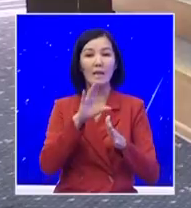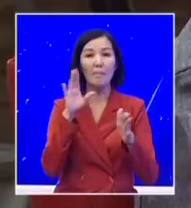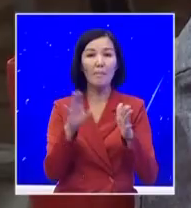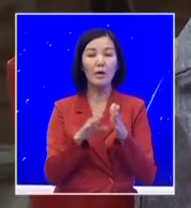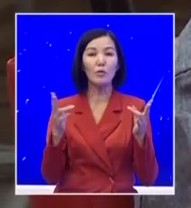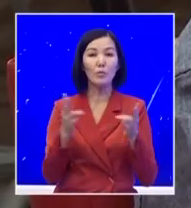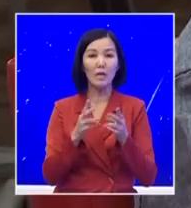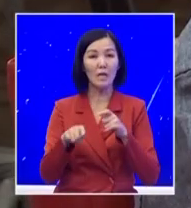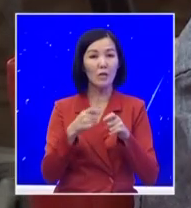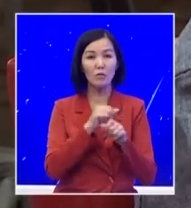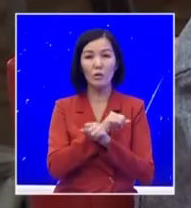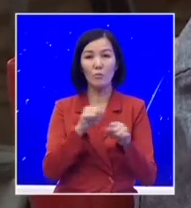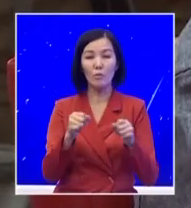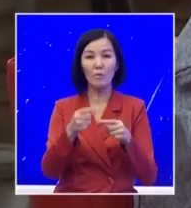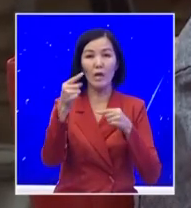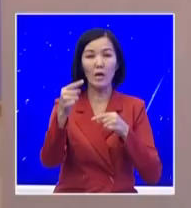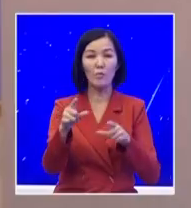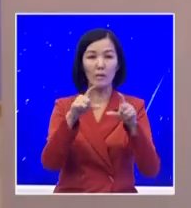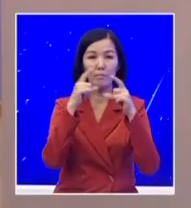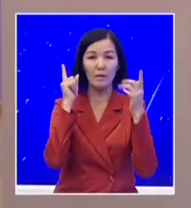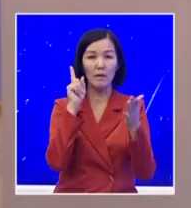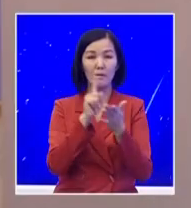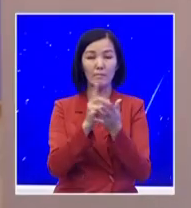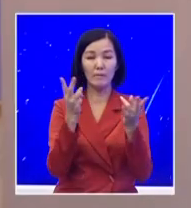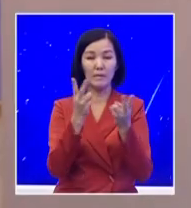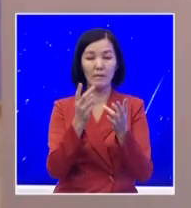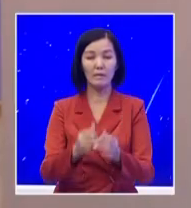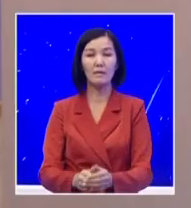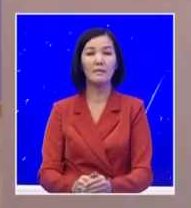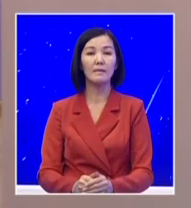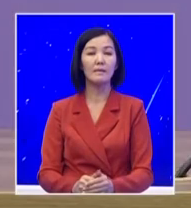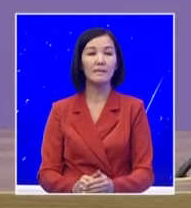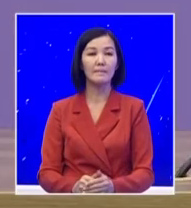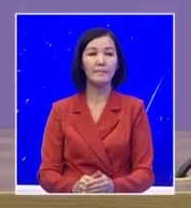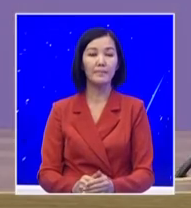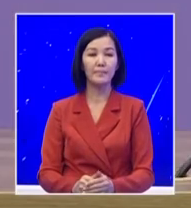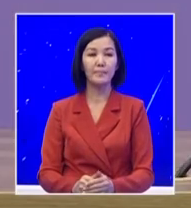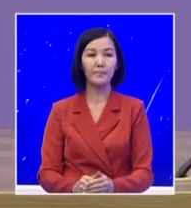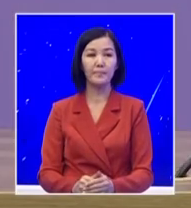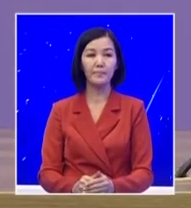Яғни әлеуметтік арақашықтық пен бетперде режимі сақтауы тиіс.